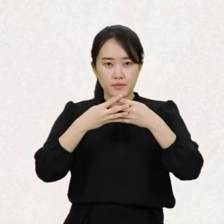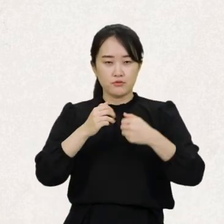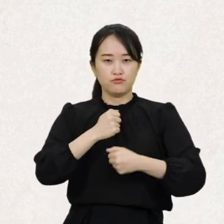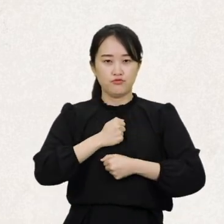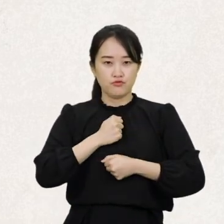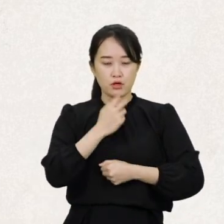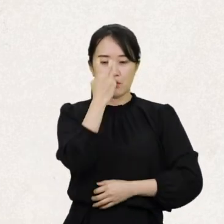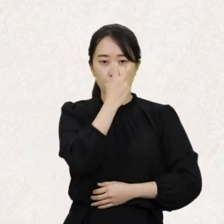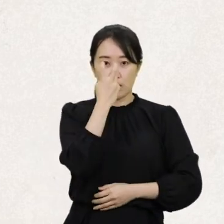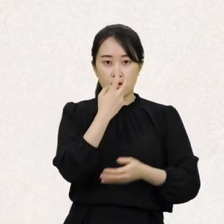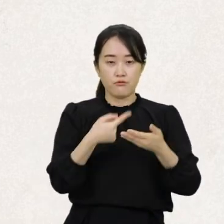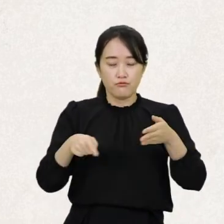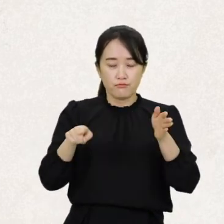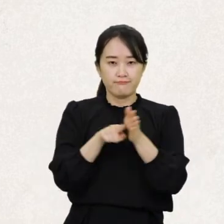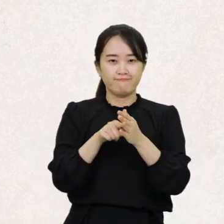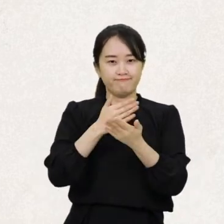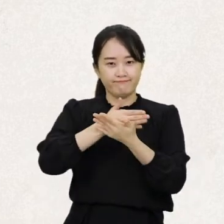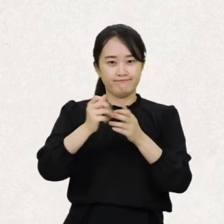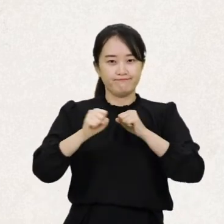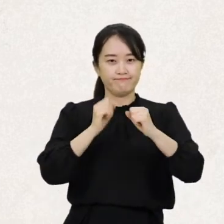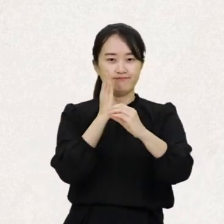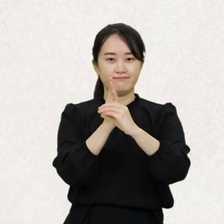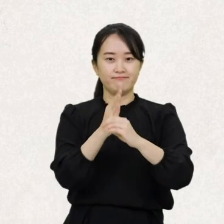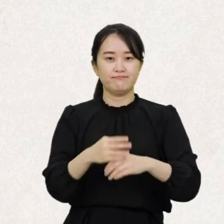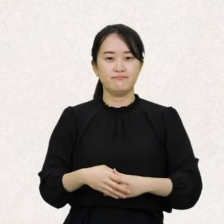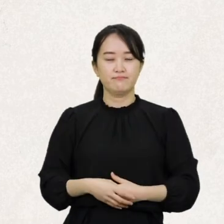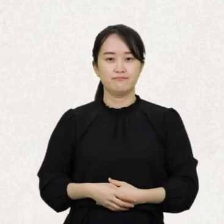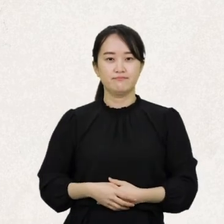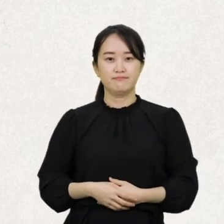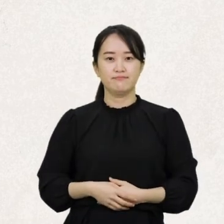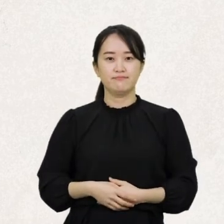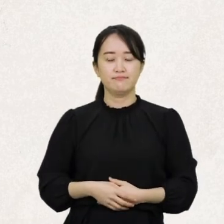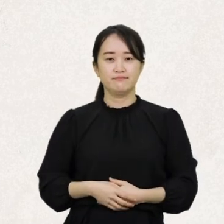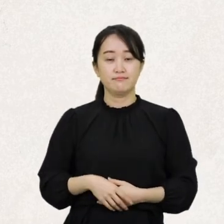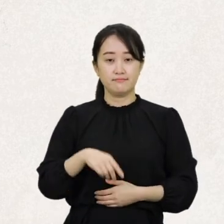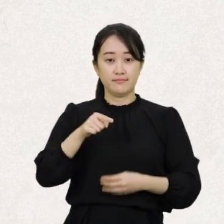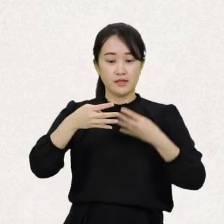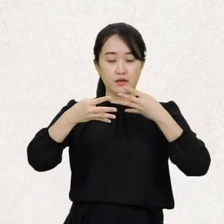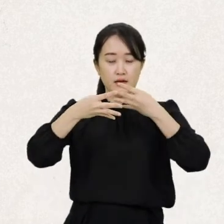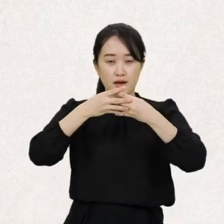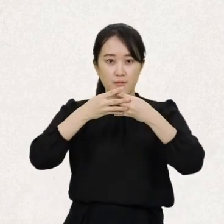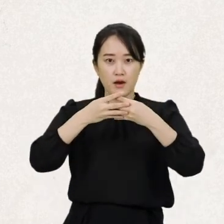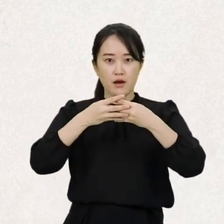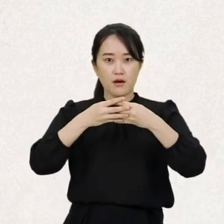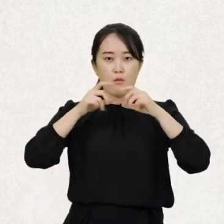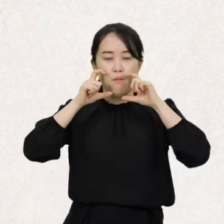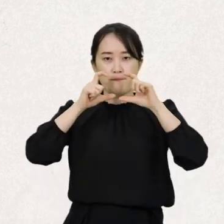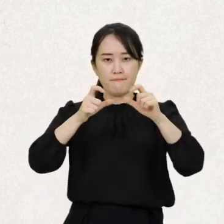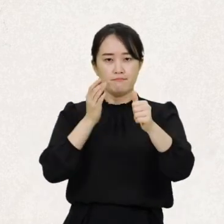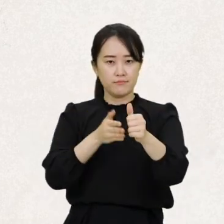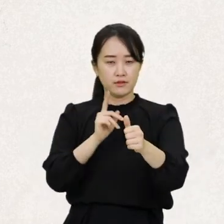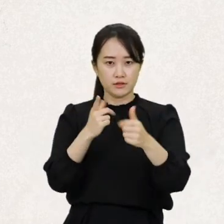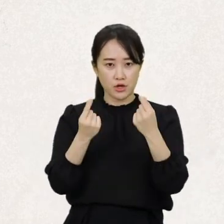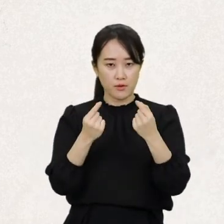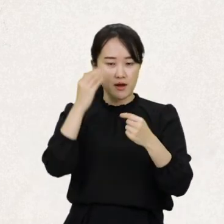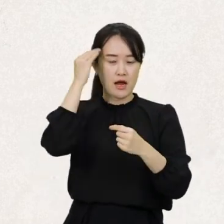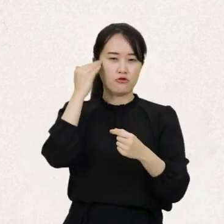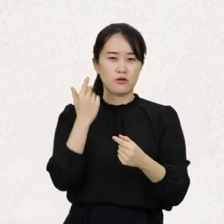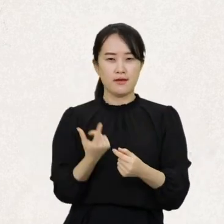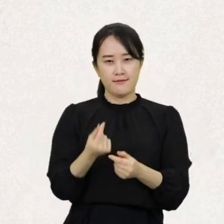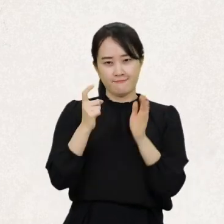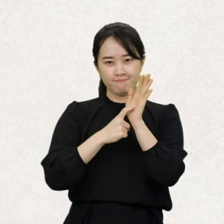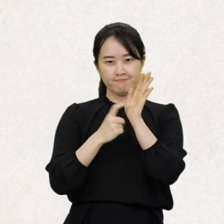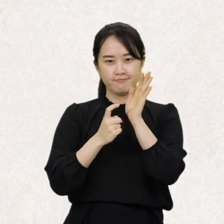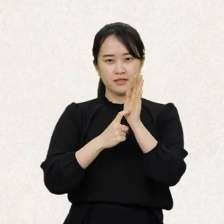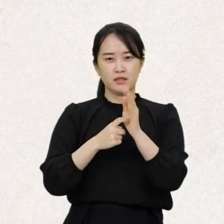이행과 모니터링을 위해 다양한 활동을 하고 있어요. 본 협약의 권고처럼 우리나라도 어서 빨리